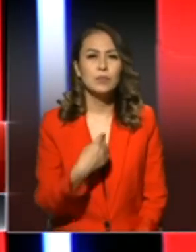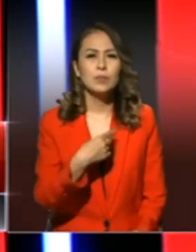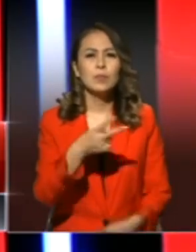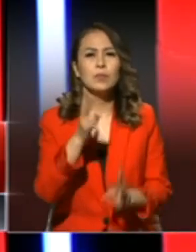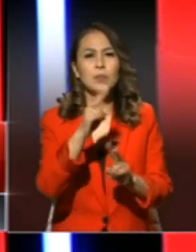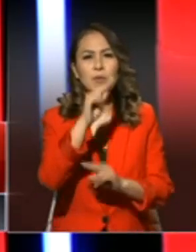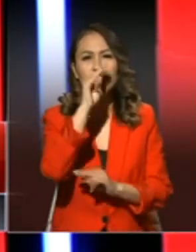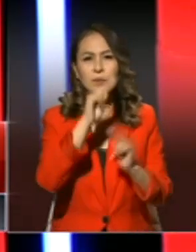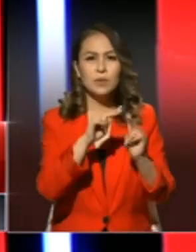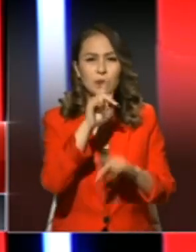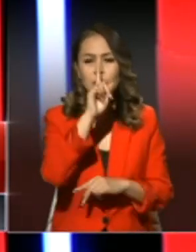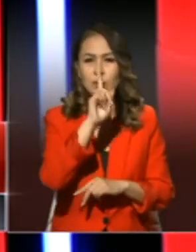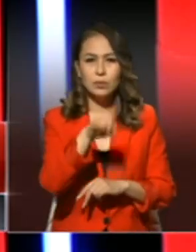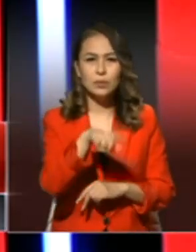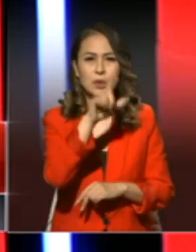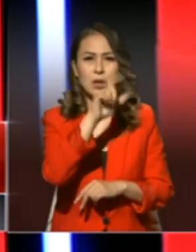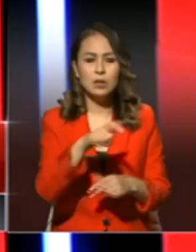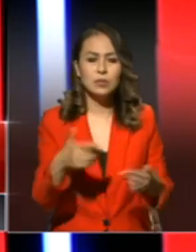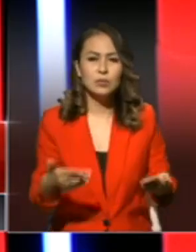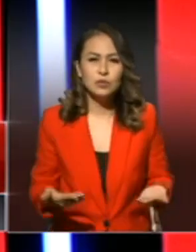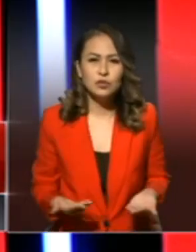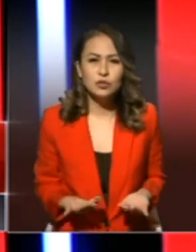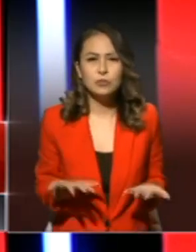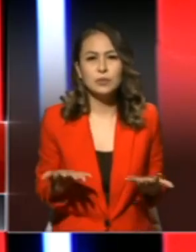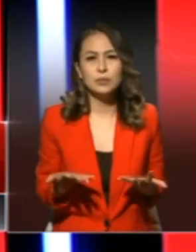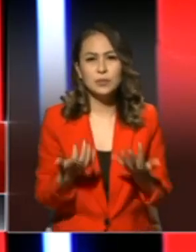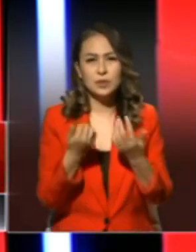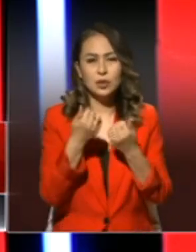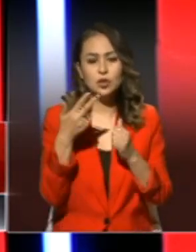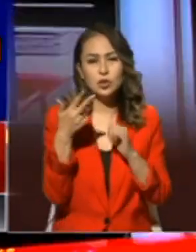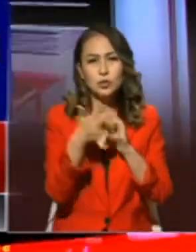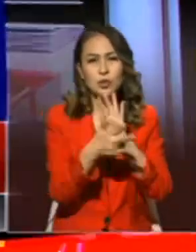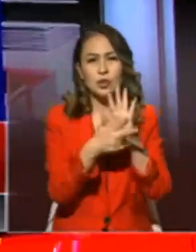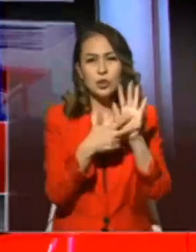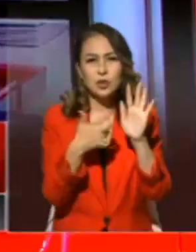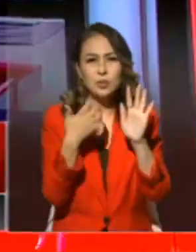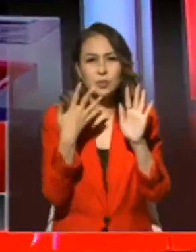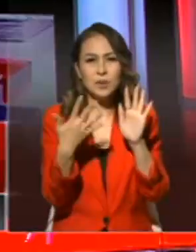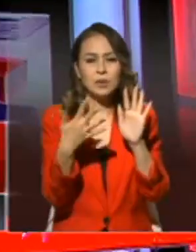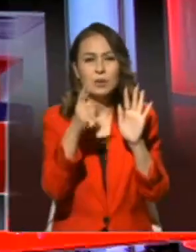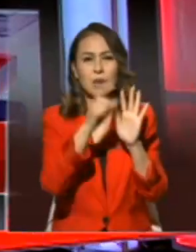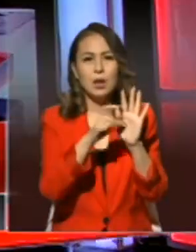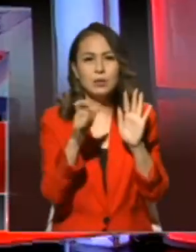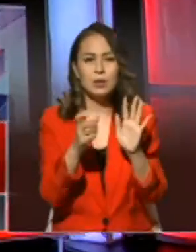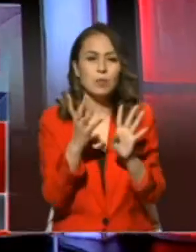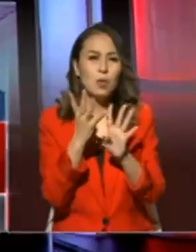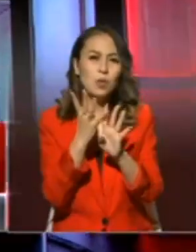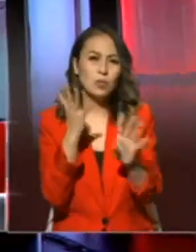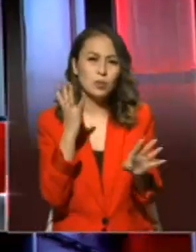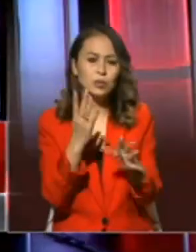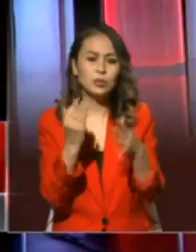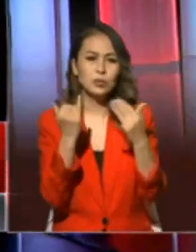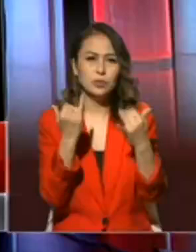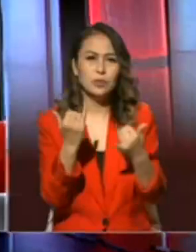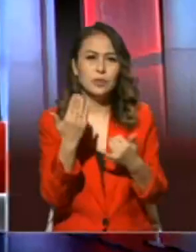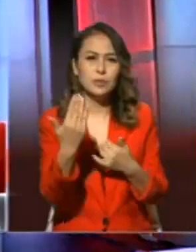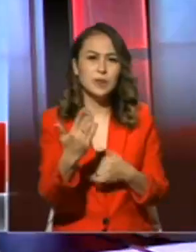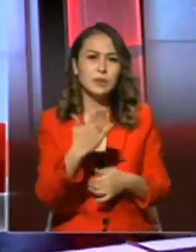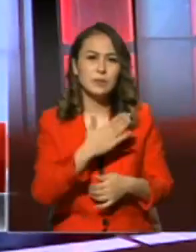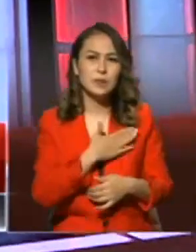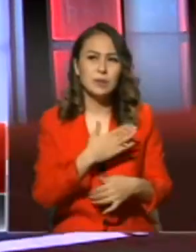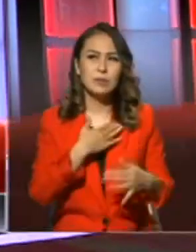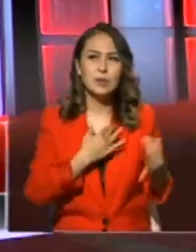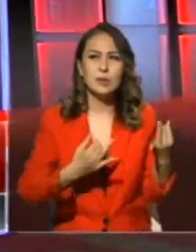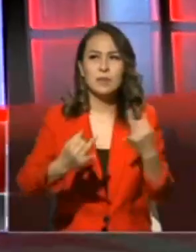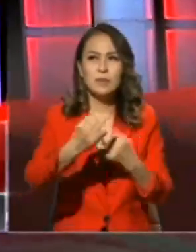Біз адамдардың өмірін құтқаруға, жаңа айттық қой, 3805 адам қазір донорлыққа зәру деп. Сіз бен біз мына жақта қызыл кеңірдек болып